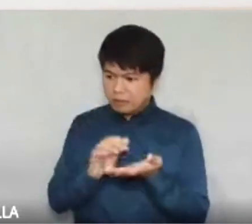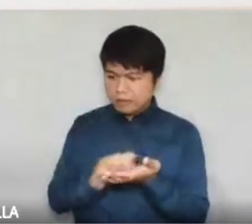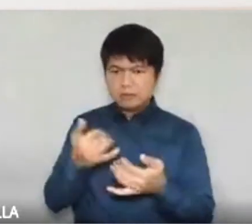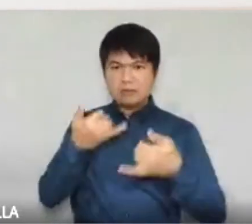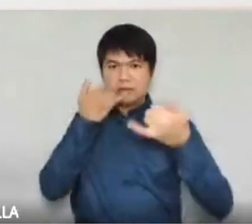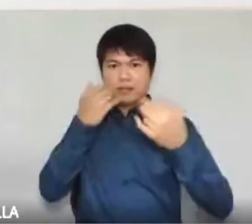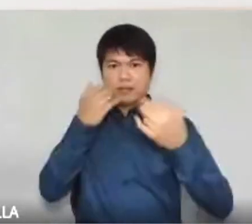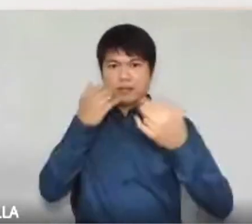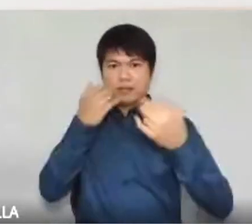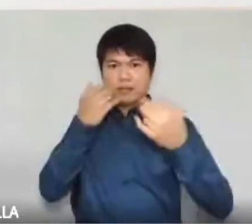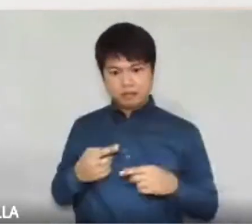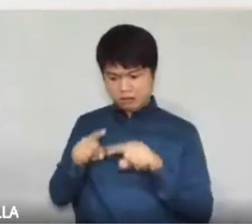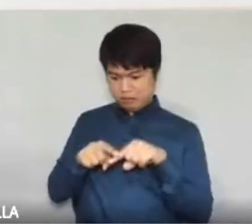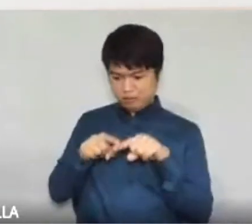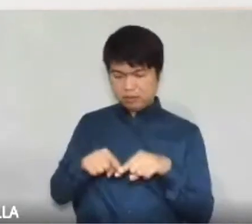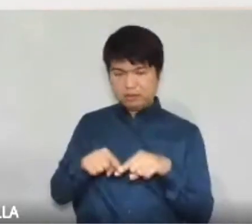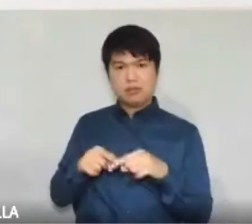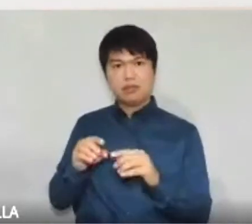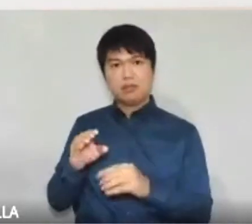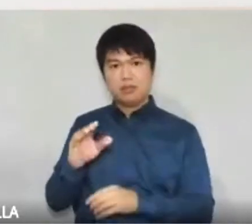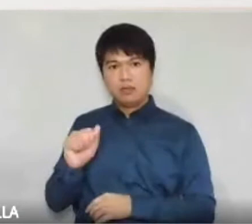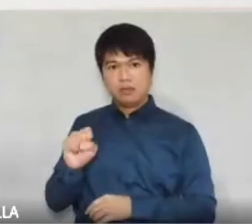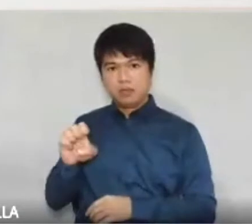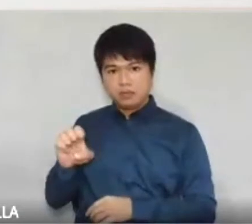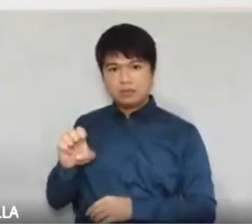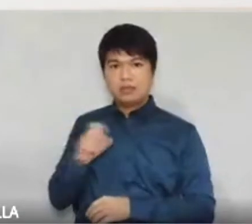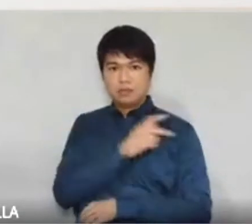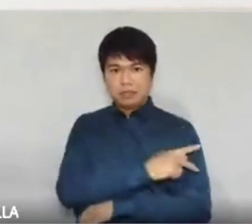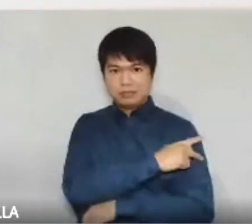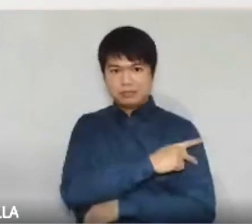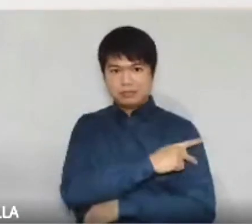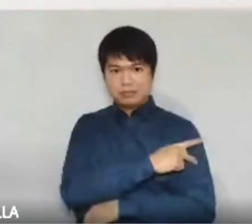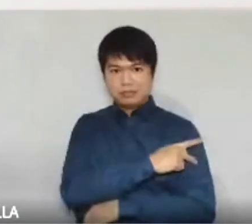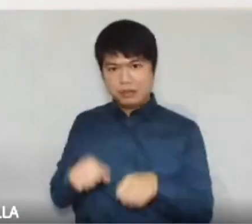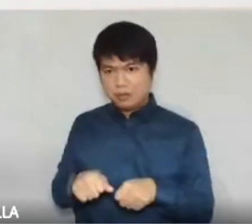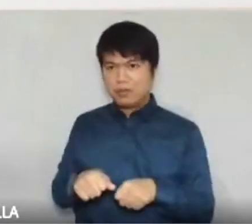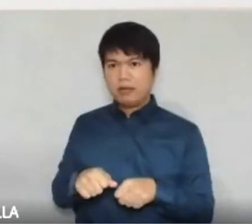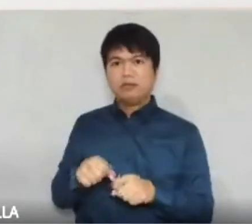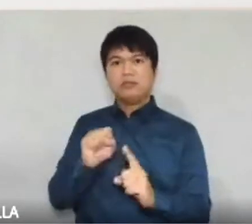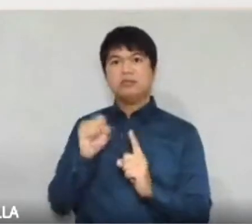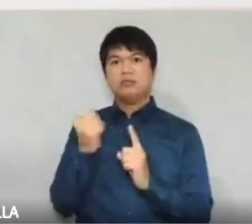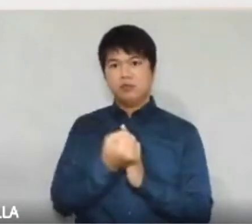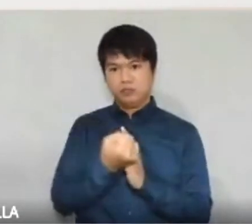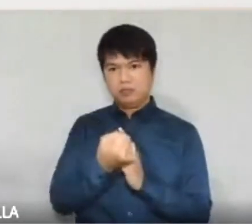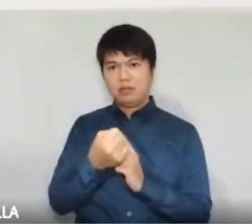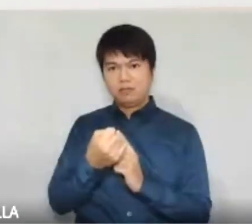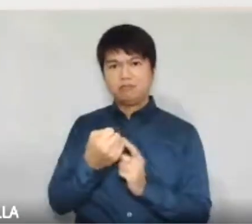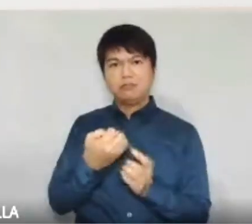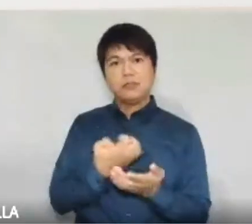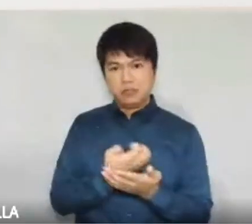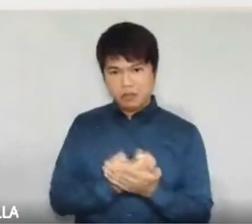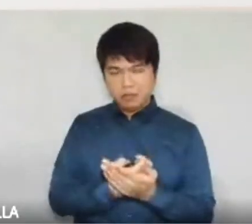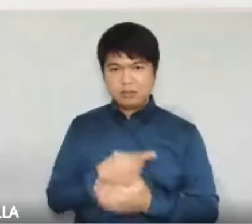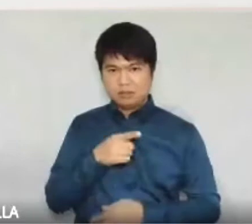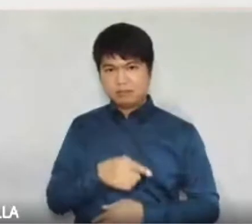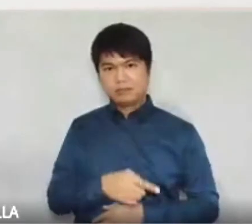sa kaso ng mga pasyente, sa kanilang kakayahan at sa kalagayan ng lipunan. Ang telehealth